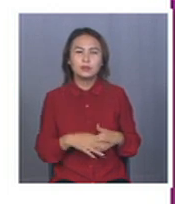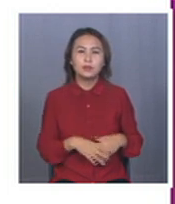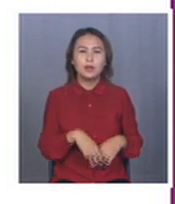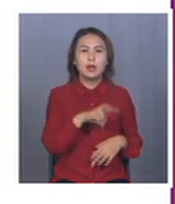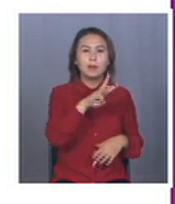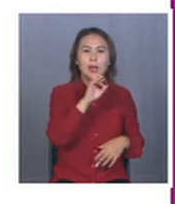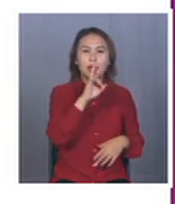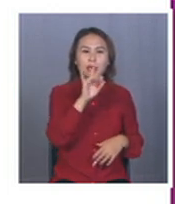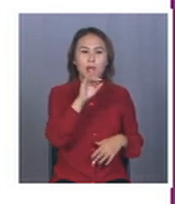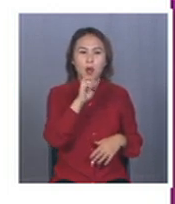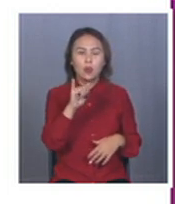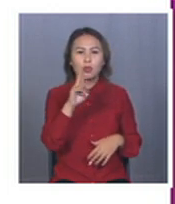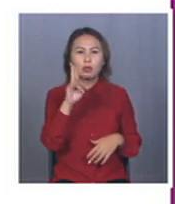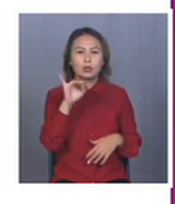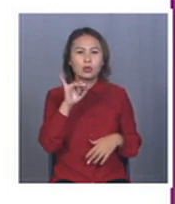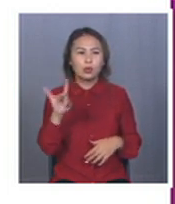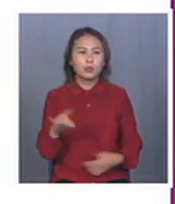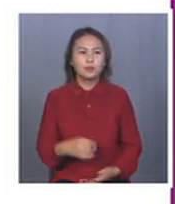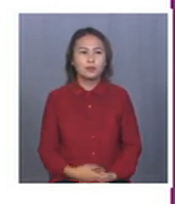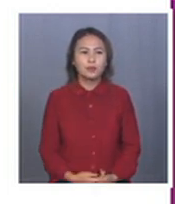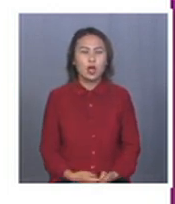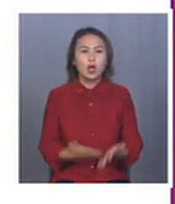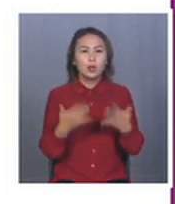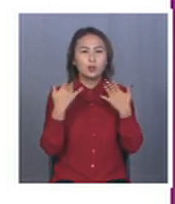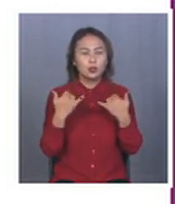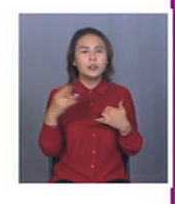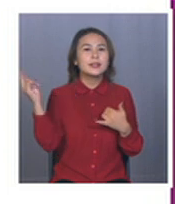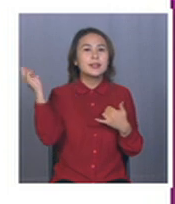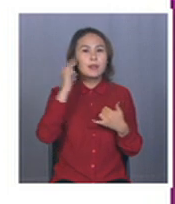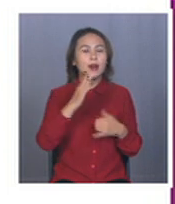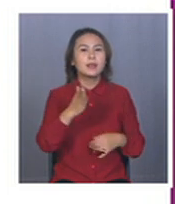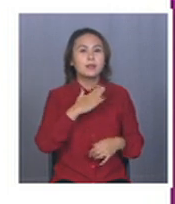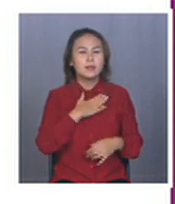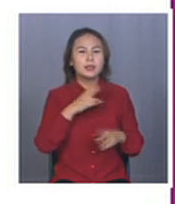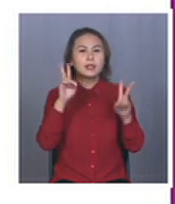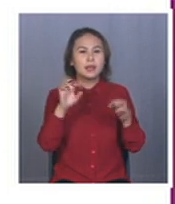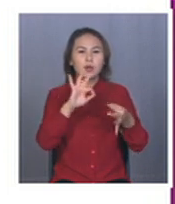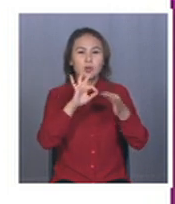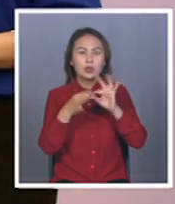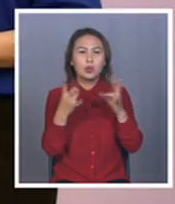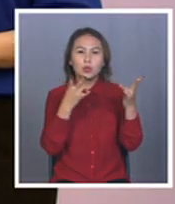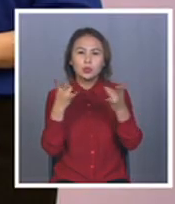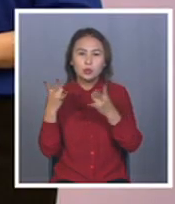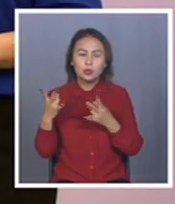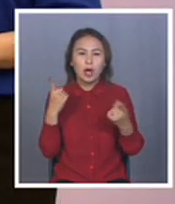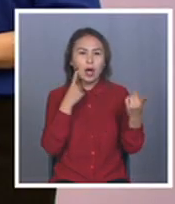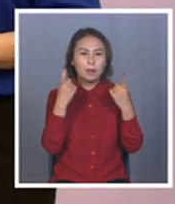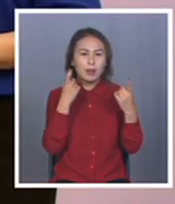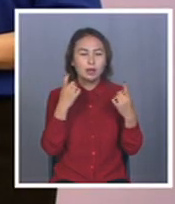Меңіреу құр. Балалар, бүгінгі сабақта біз дерек көздерден қажетті ақпараттарды